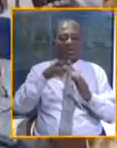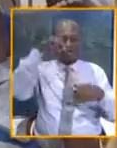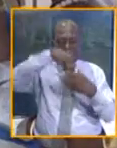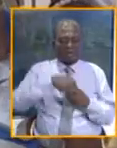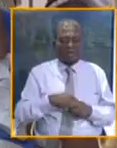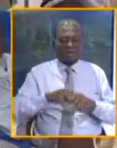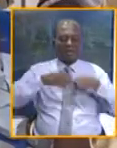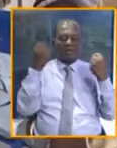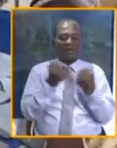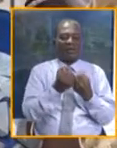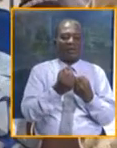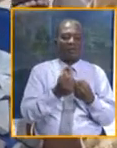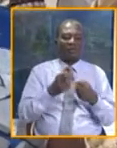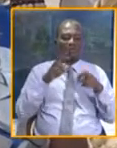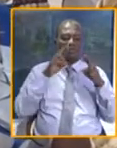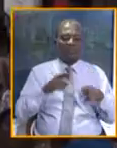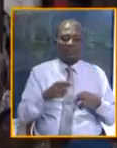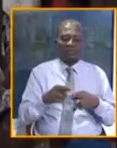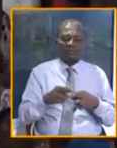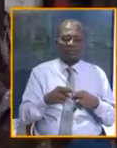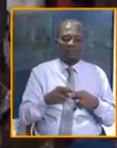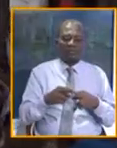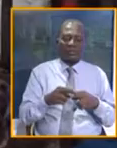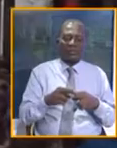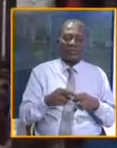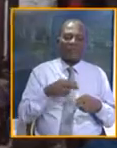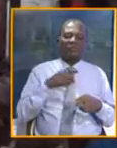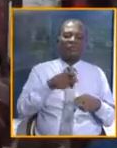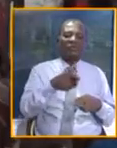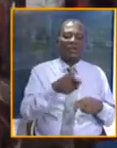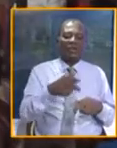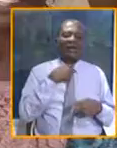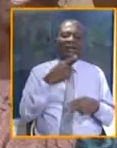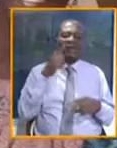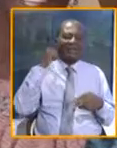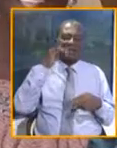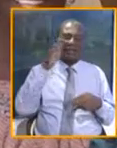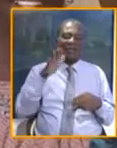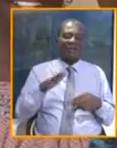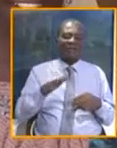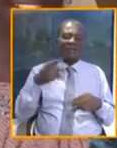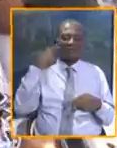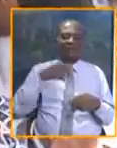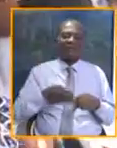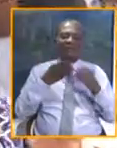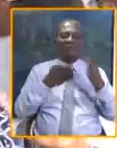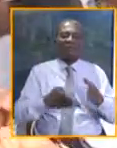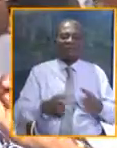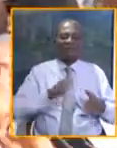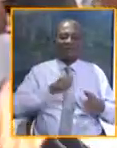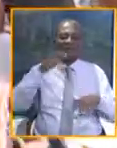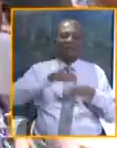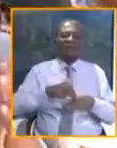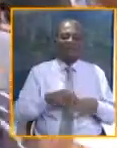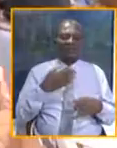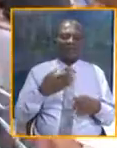à Kumasi. Représentant la municipalité, Narcisse Balé a rassuré les femmes de l'appui de la mairie de Kumasi pour leur assurer une autonomisation